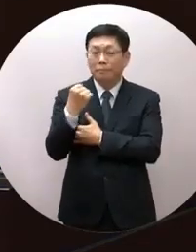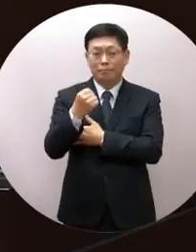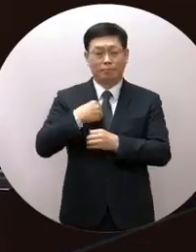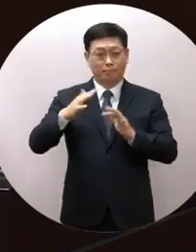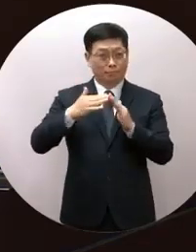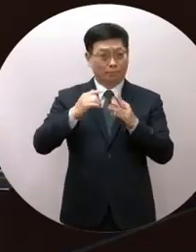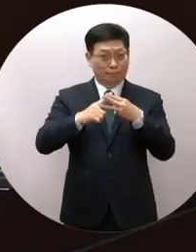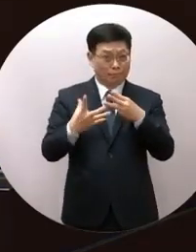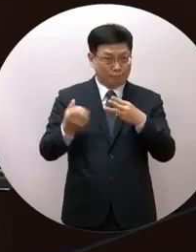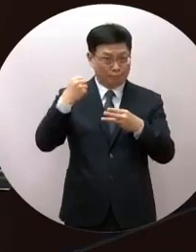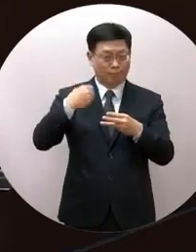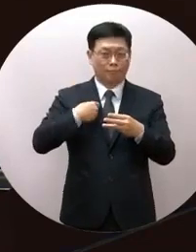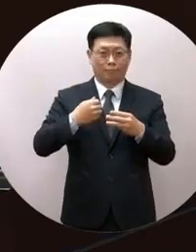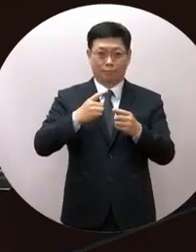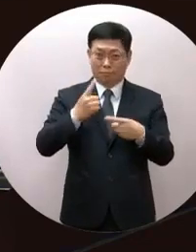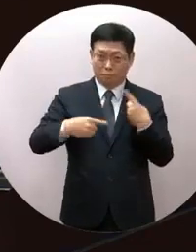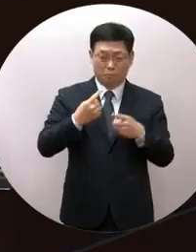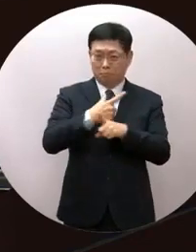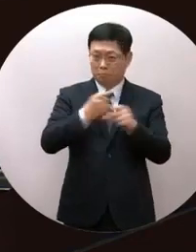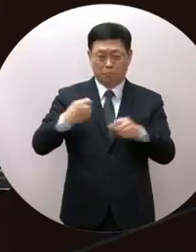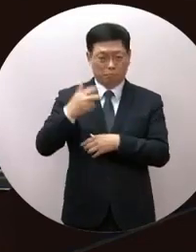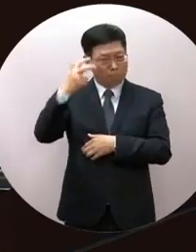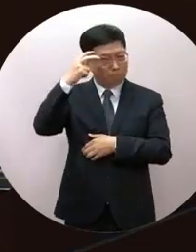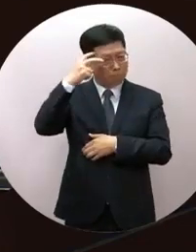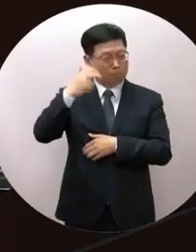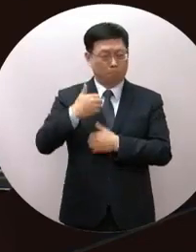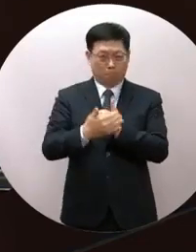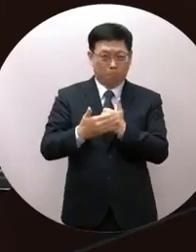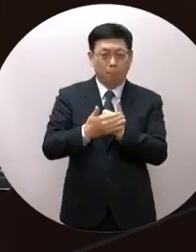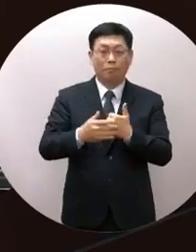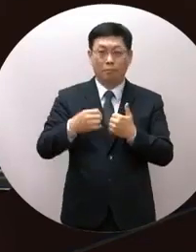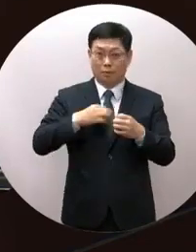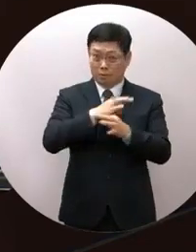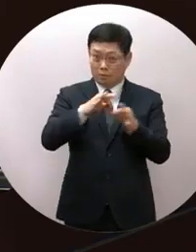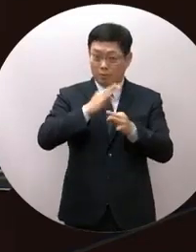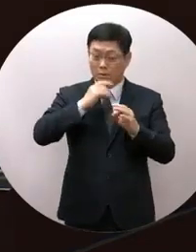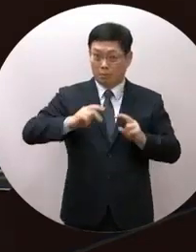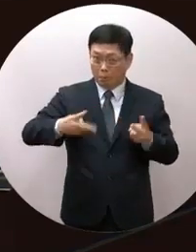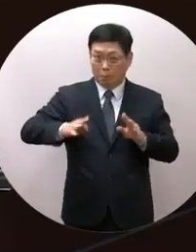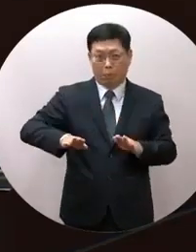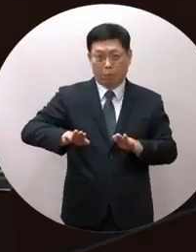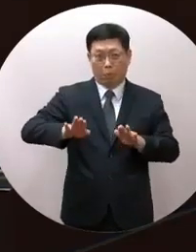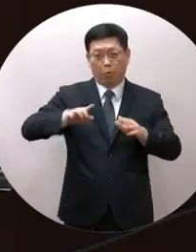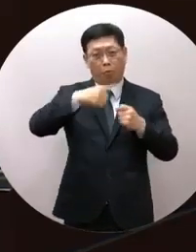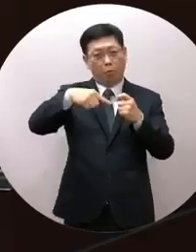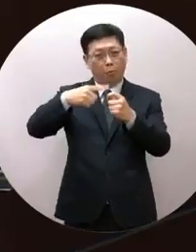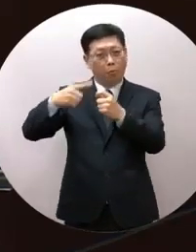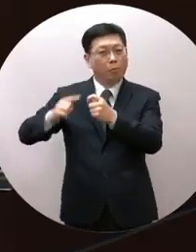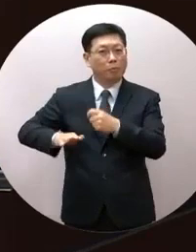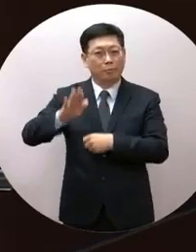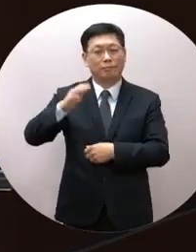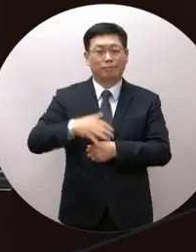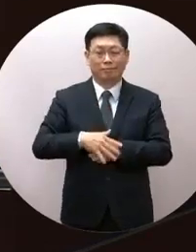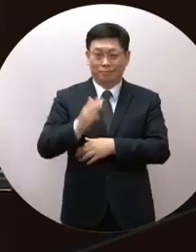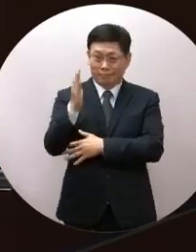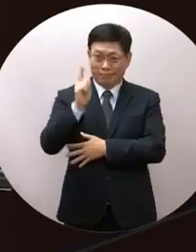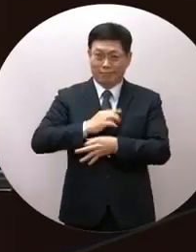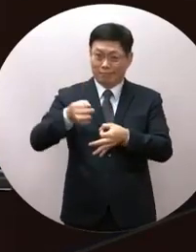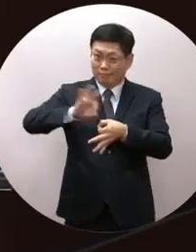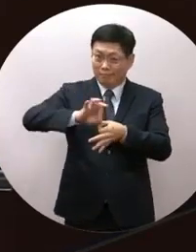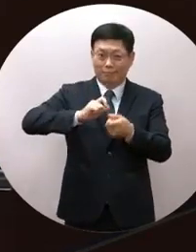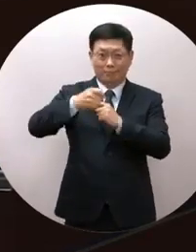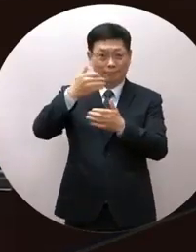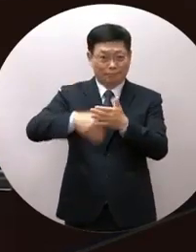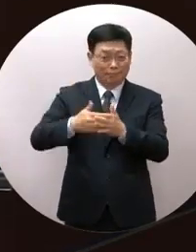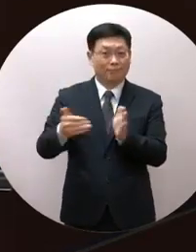主权与民主自由，经济走出停滞，一年比一年更好。政府透过加薪减